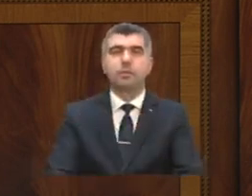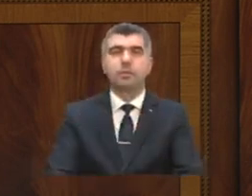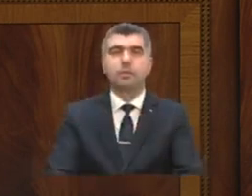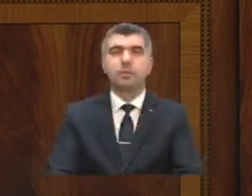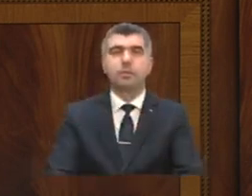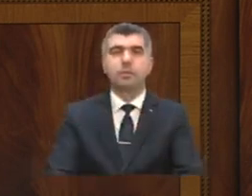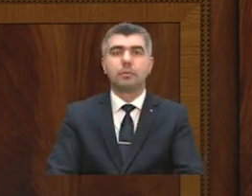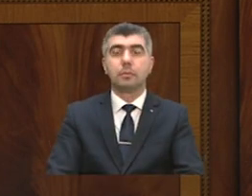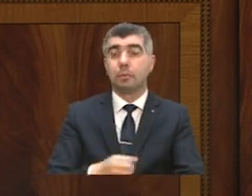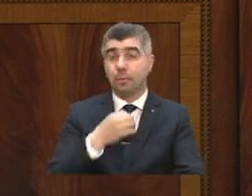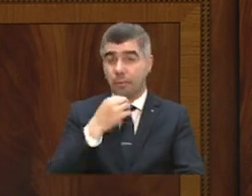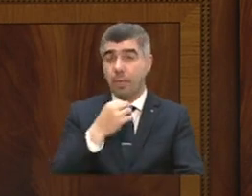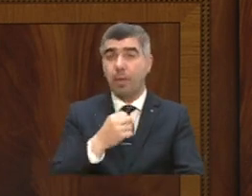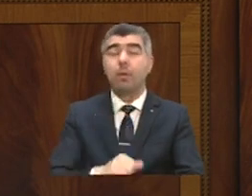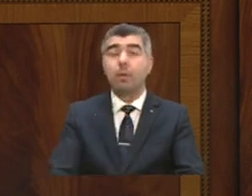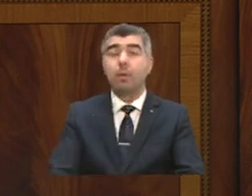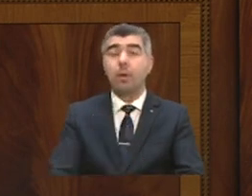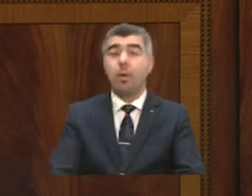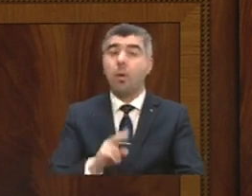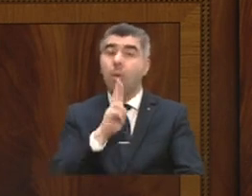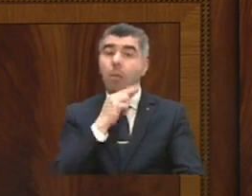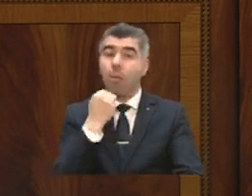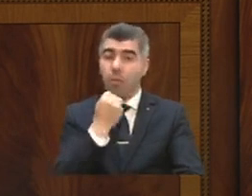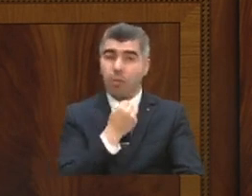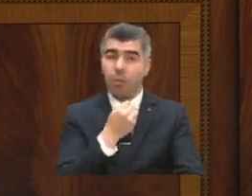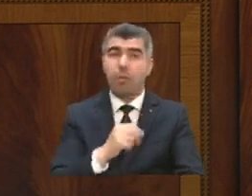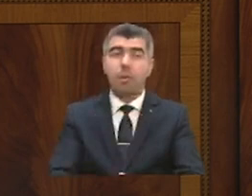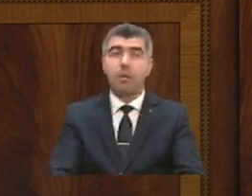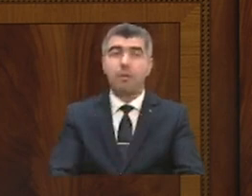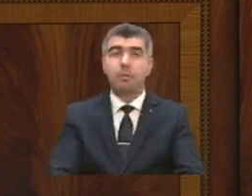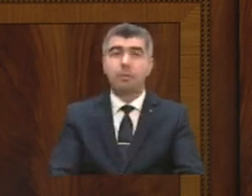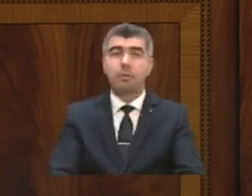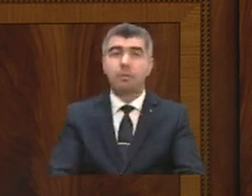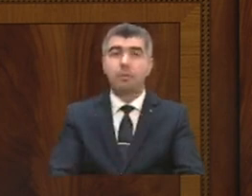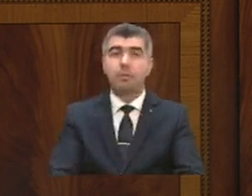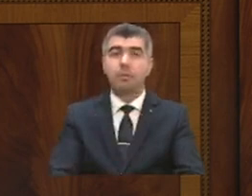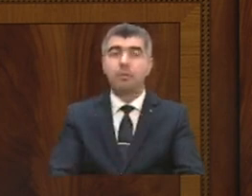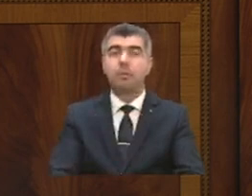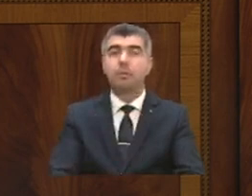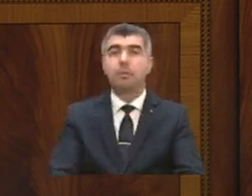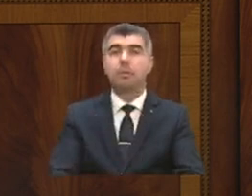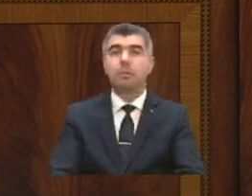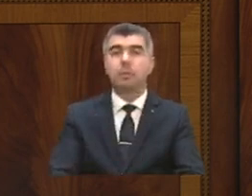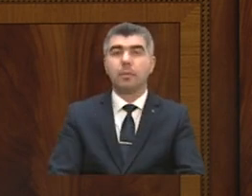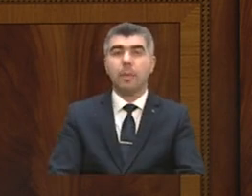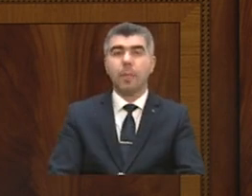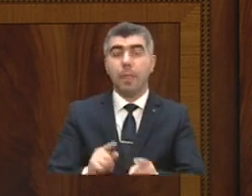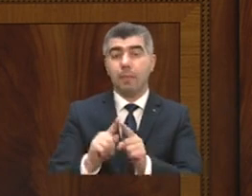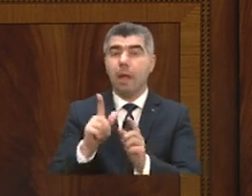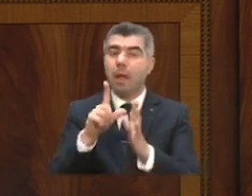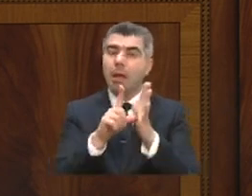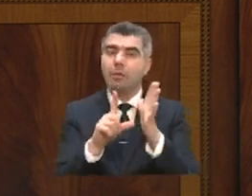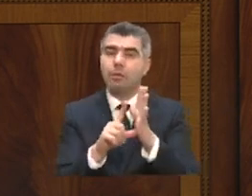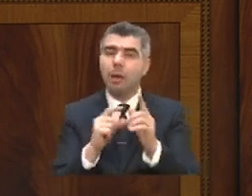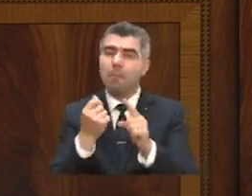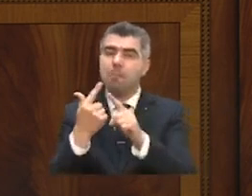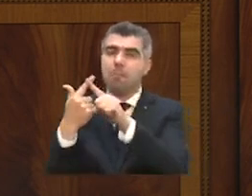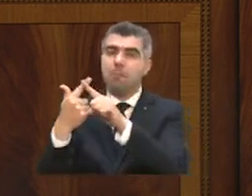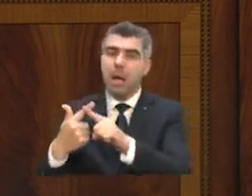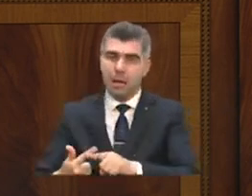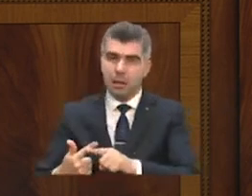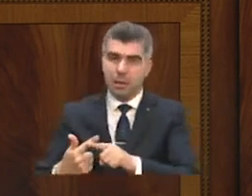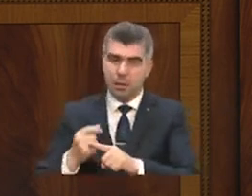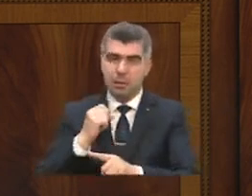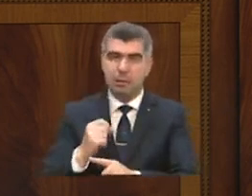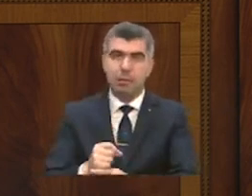وبذلك ستتمكن الحكومة، اللي هو ماشي اكسيدون كاين اللي داخل في لا لوا فينونس، ستتمكن